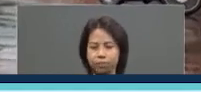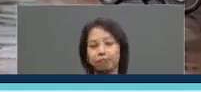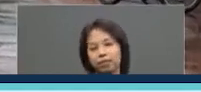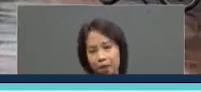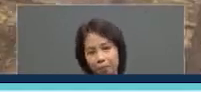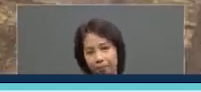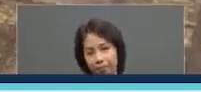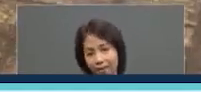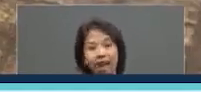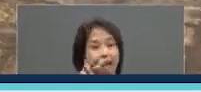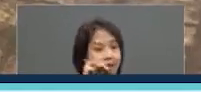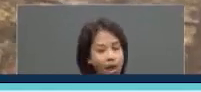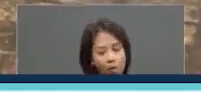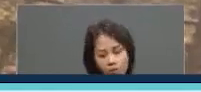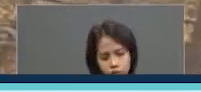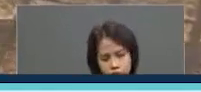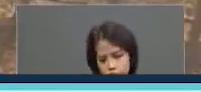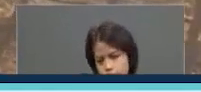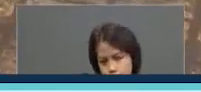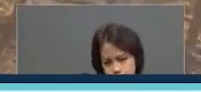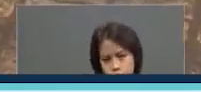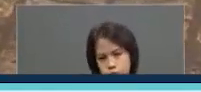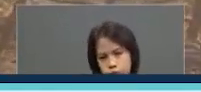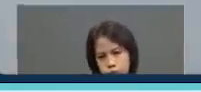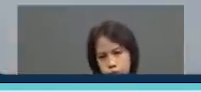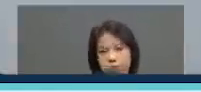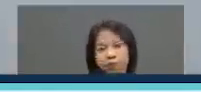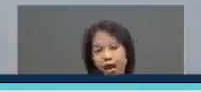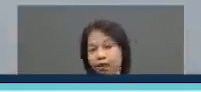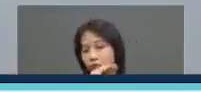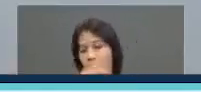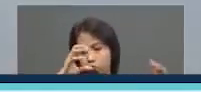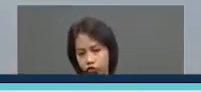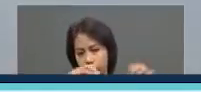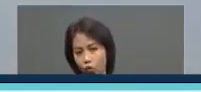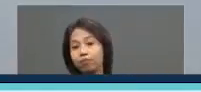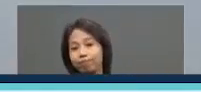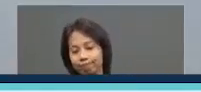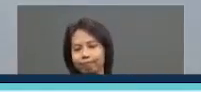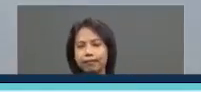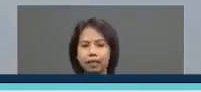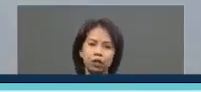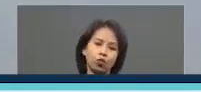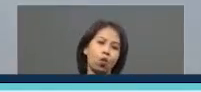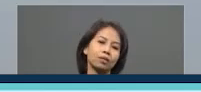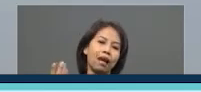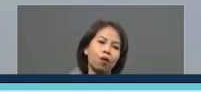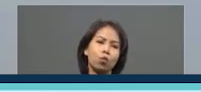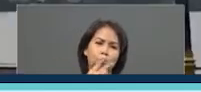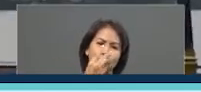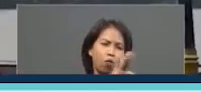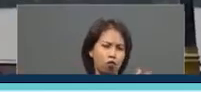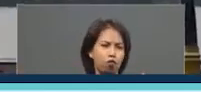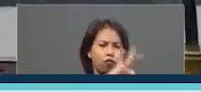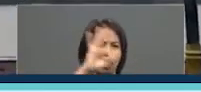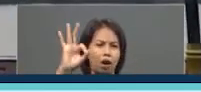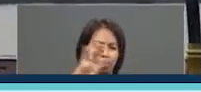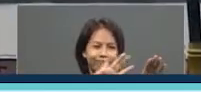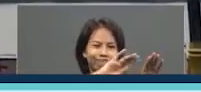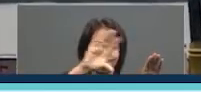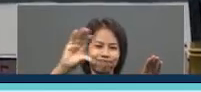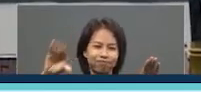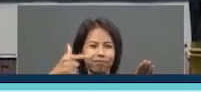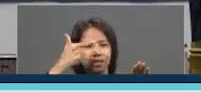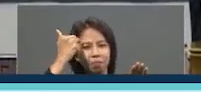ณฑ์โดยผู้ประสบภัยสามารถยื่นเอกสารขอรับความช่วยเหลือผ่านองค์กรปกครองส่วนท้องถิ่นที่ประสบภัยได้ตั้ง